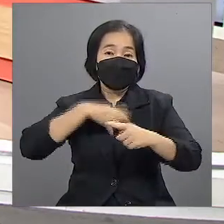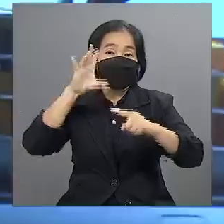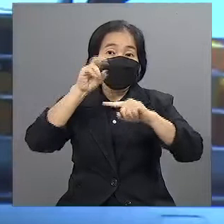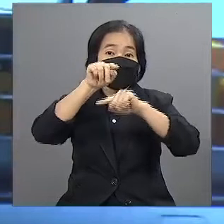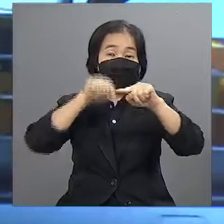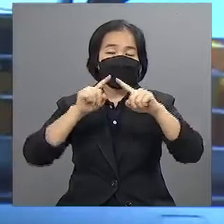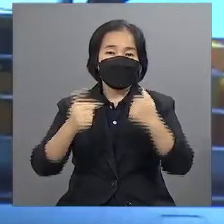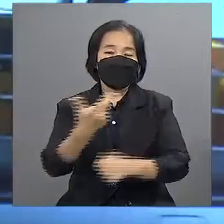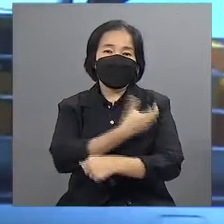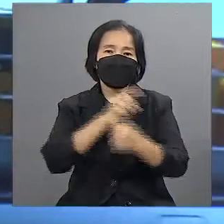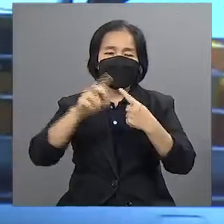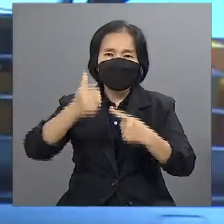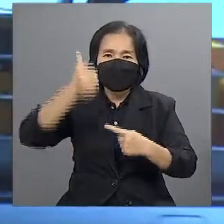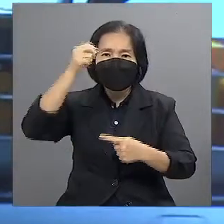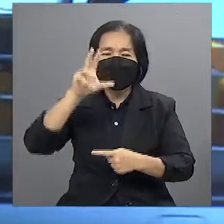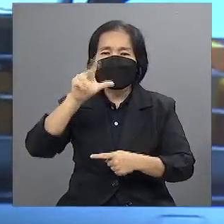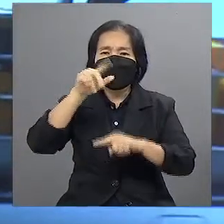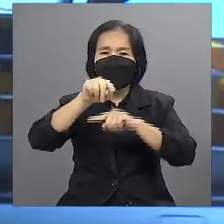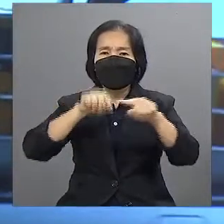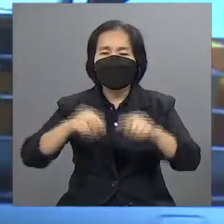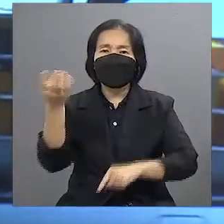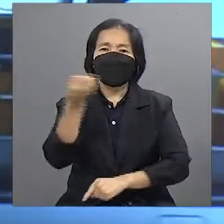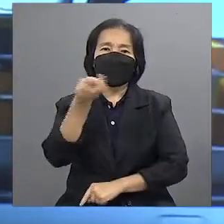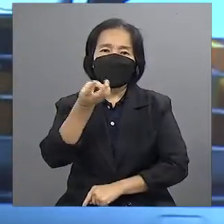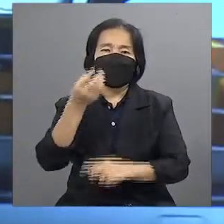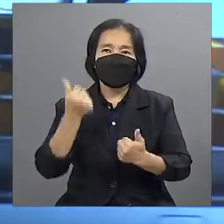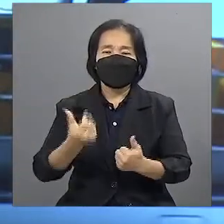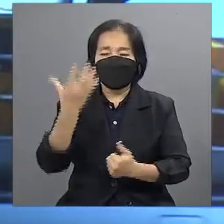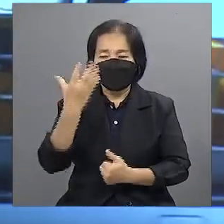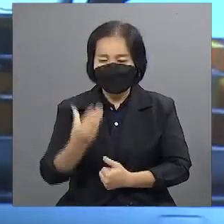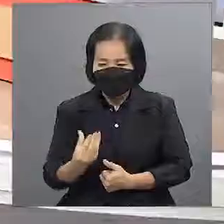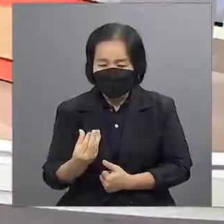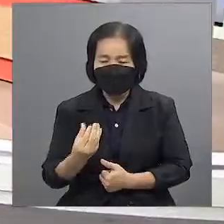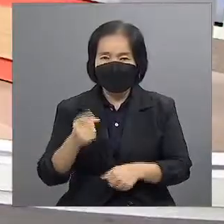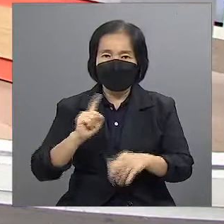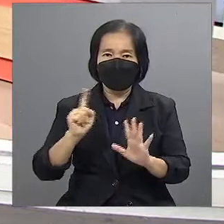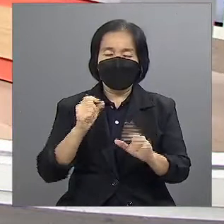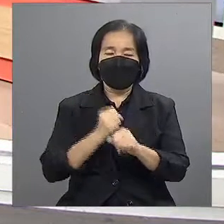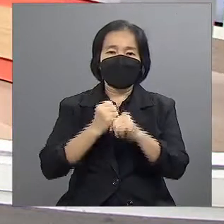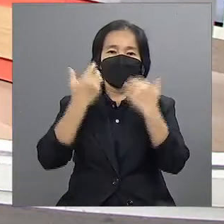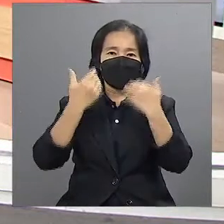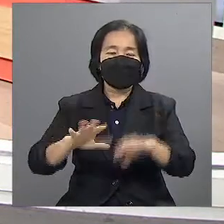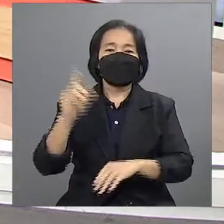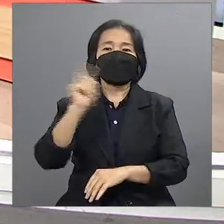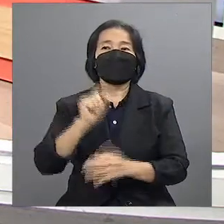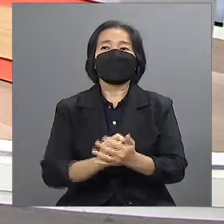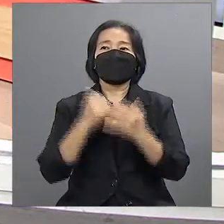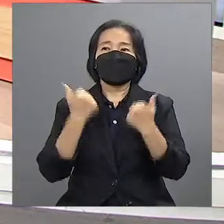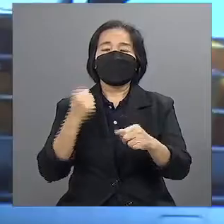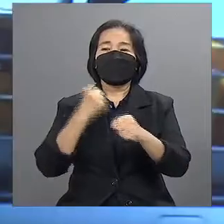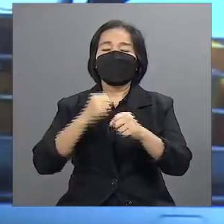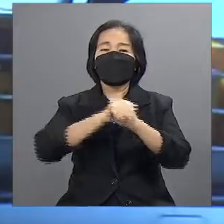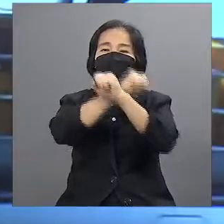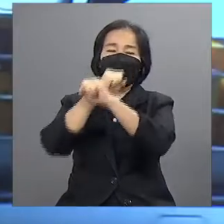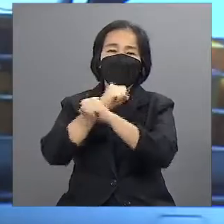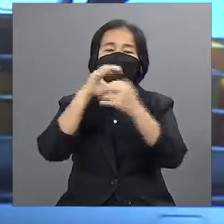33% กวากว่าเองนะคะเหลวลนดเดยวเองค่ะดันั้ตทำใหทันอี้เปโจทสำคญในการบรานเศรษฐกิแล้วกความปลดไยจโวิด-19 นะคะ